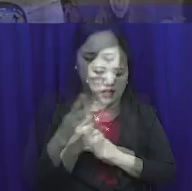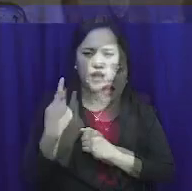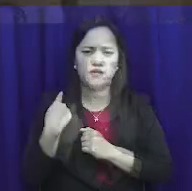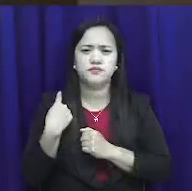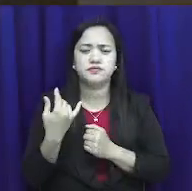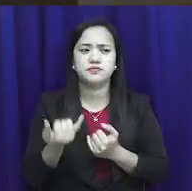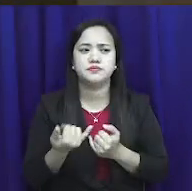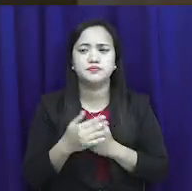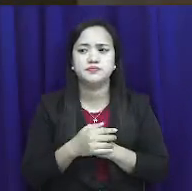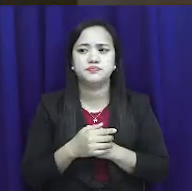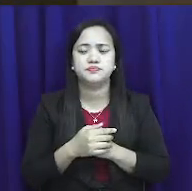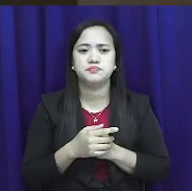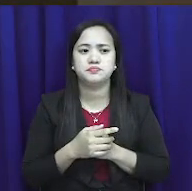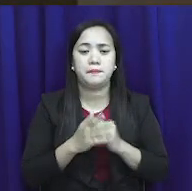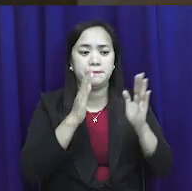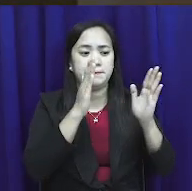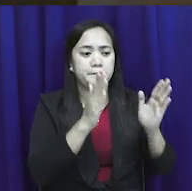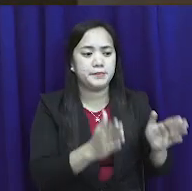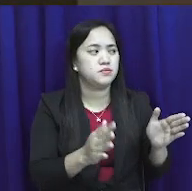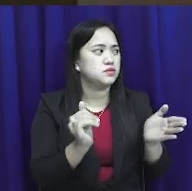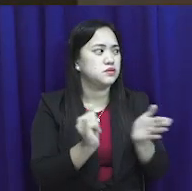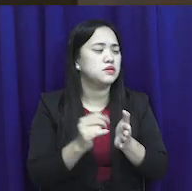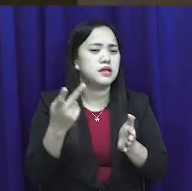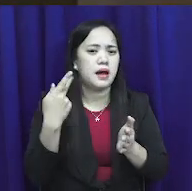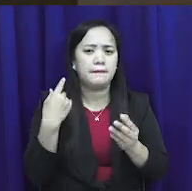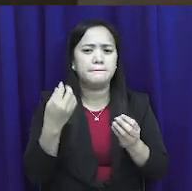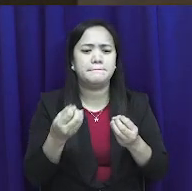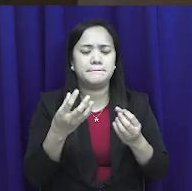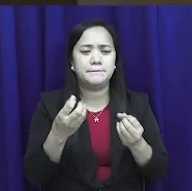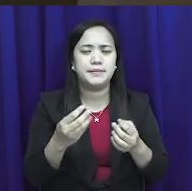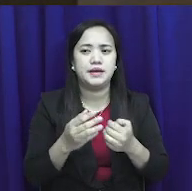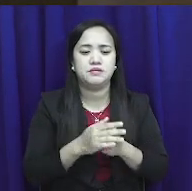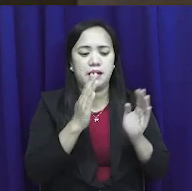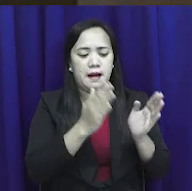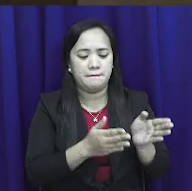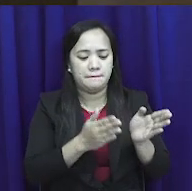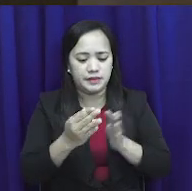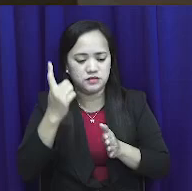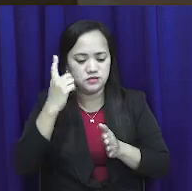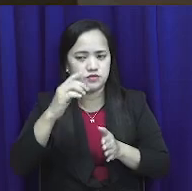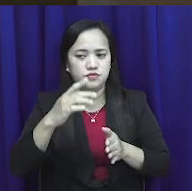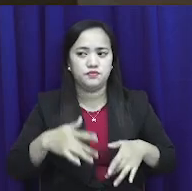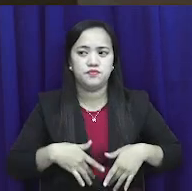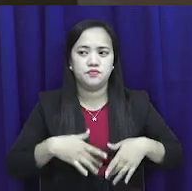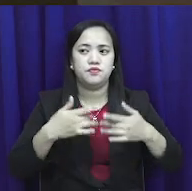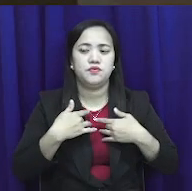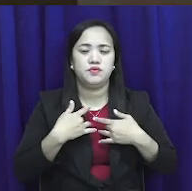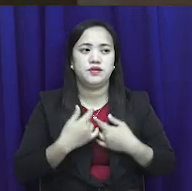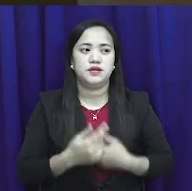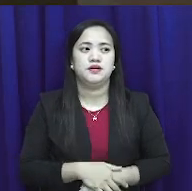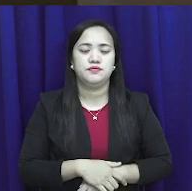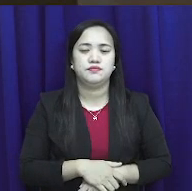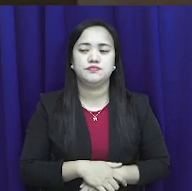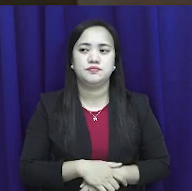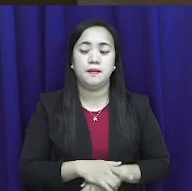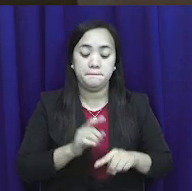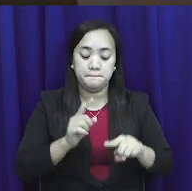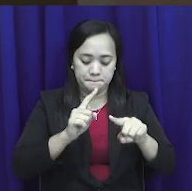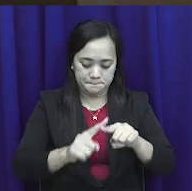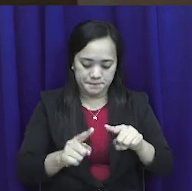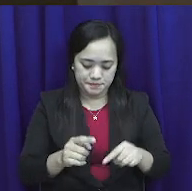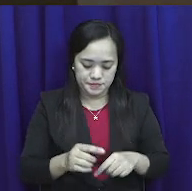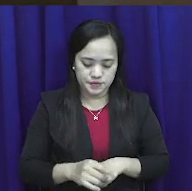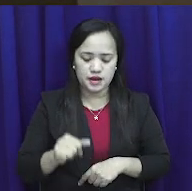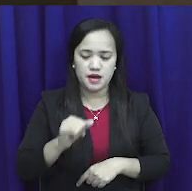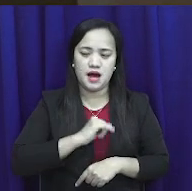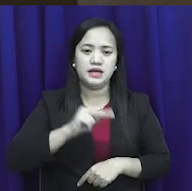nga ako yung taong maraming pangarap ako yung pang taong k kumbaga eh Oo pero